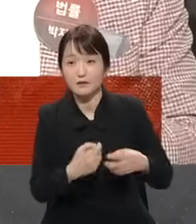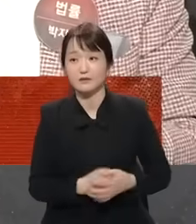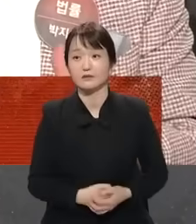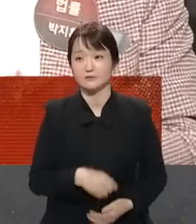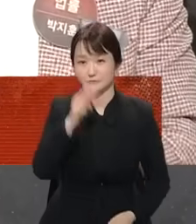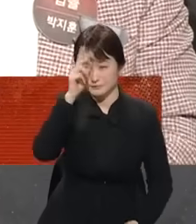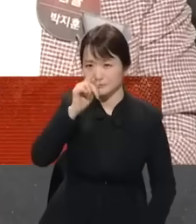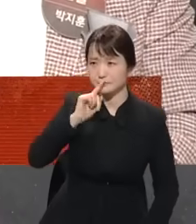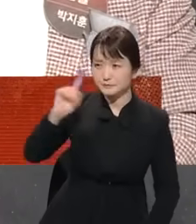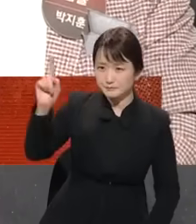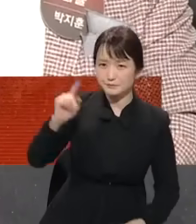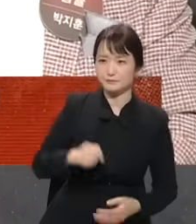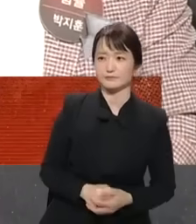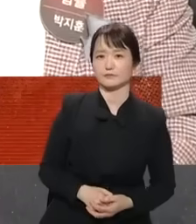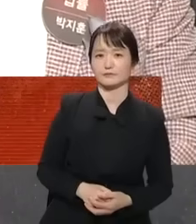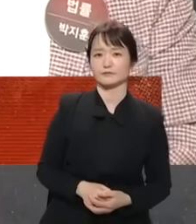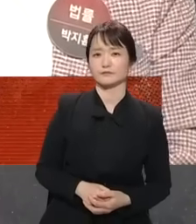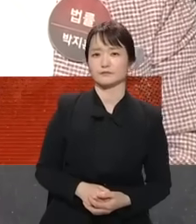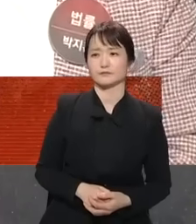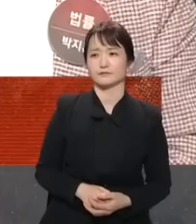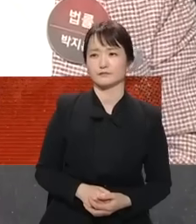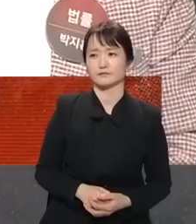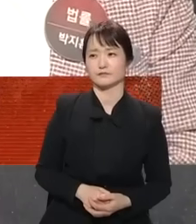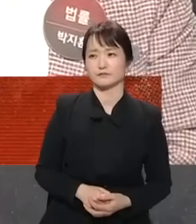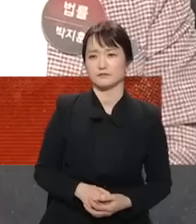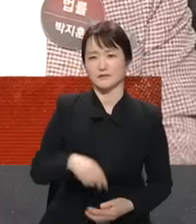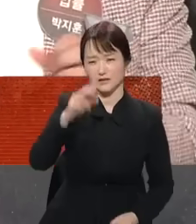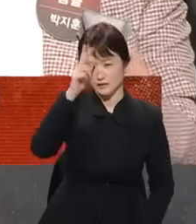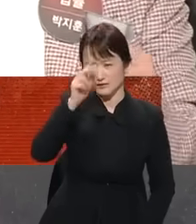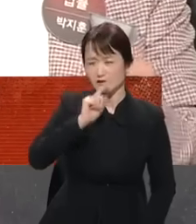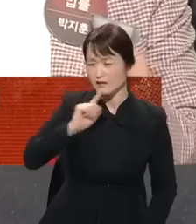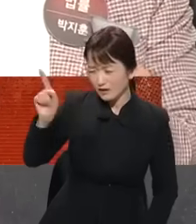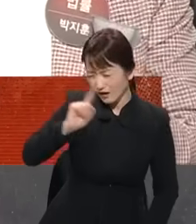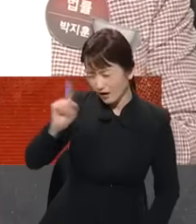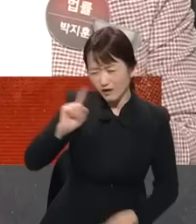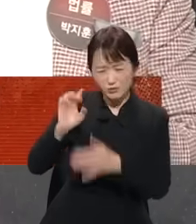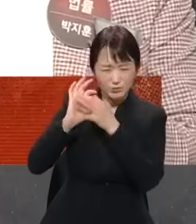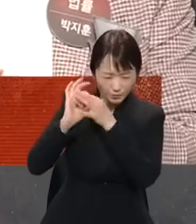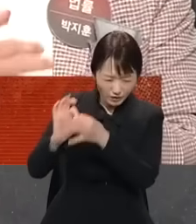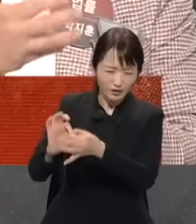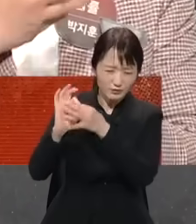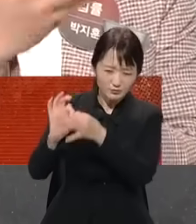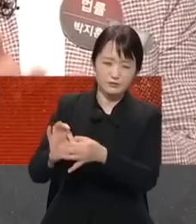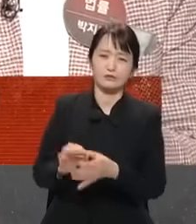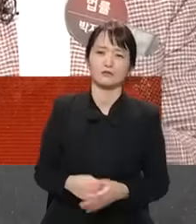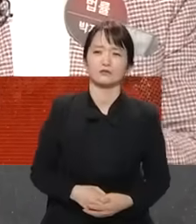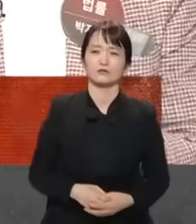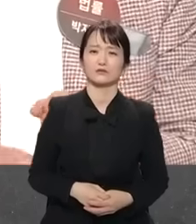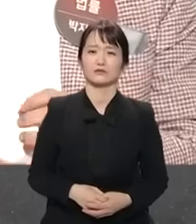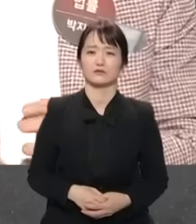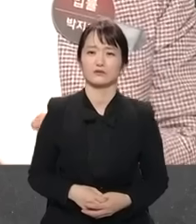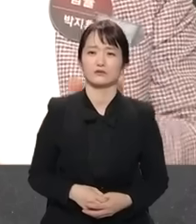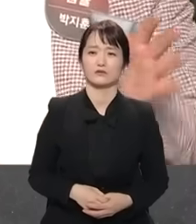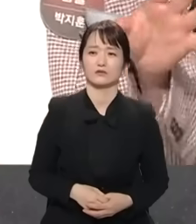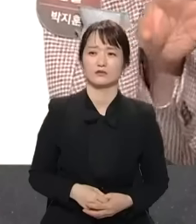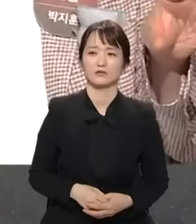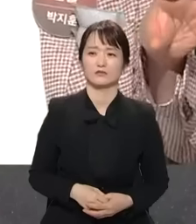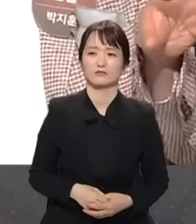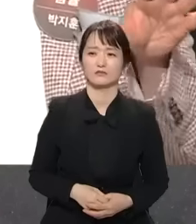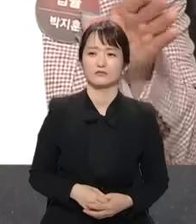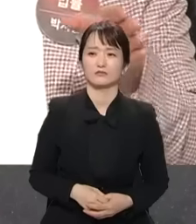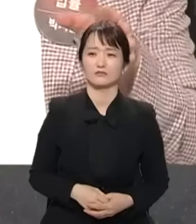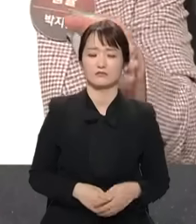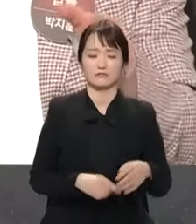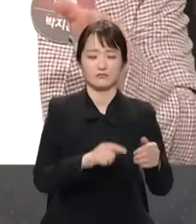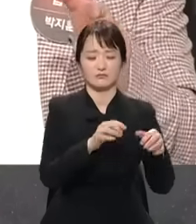경찰에 신고를 하니까 경찰에서도 계속 신고를 받았던 것 같아요. 보는 사람한테 신고했던 것 같아요. 이 계속 신고를 했는데 결국 저